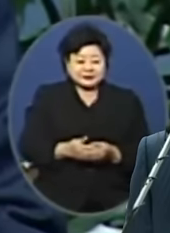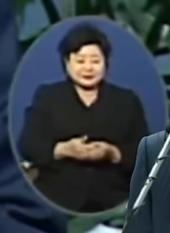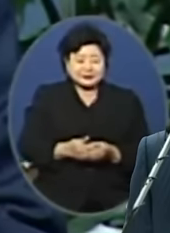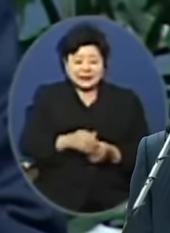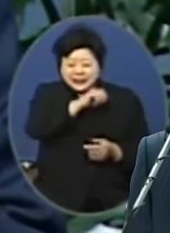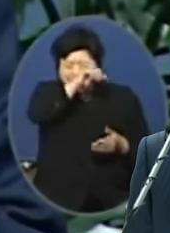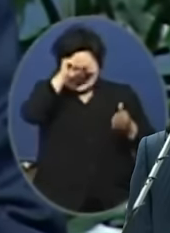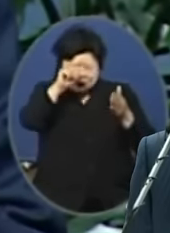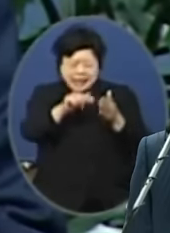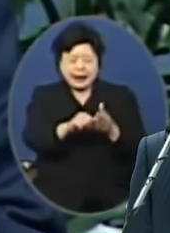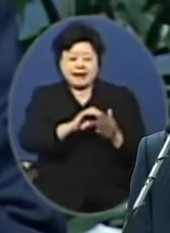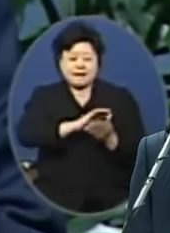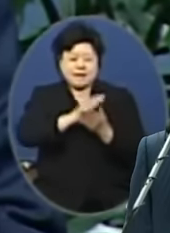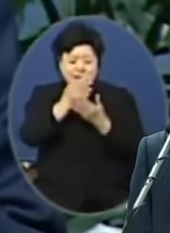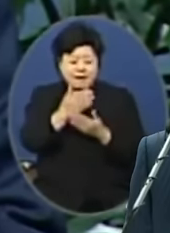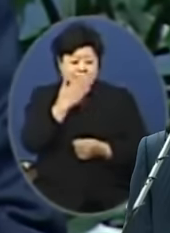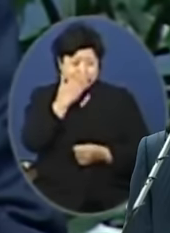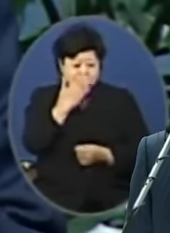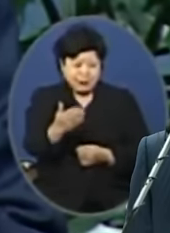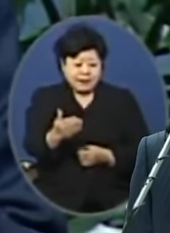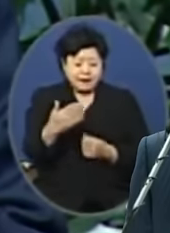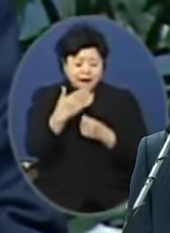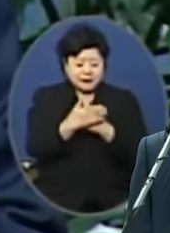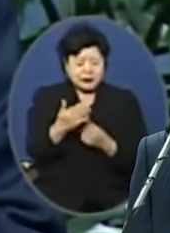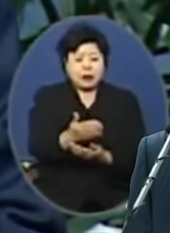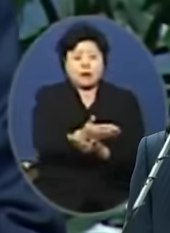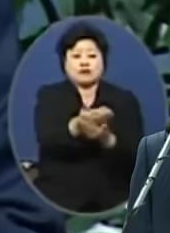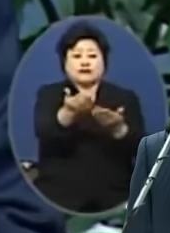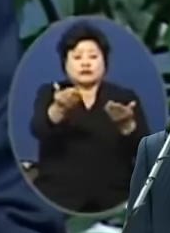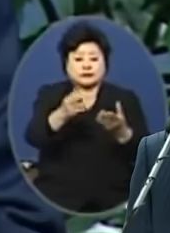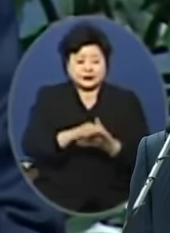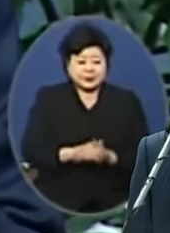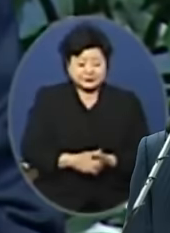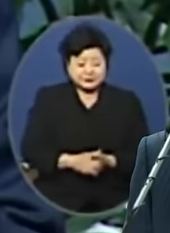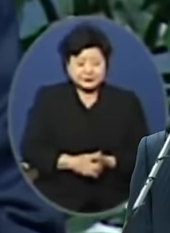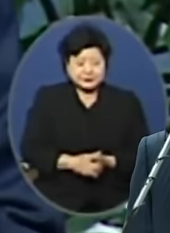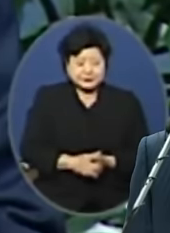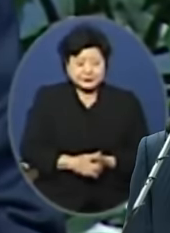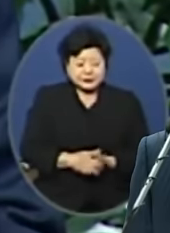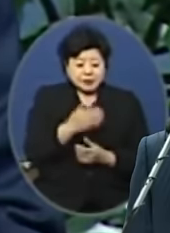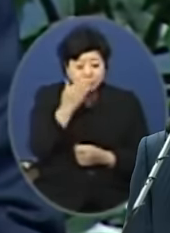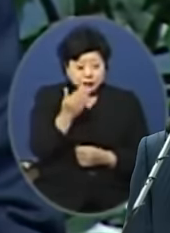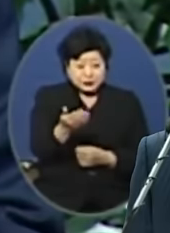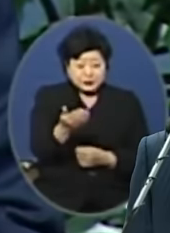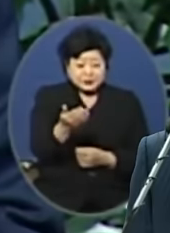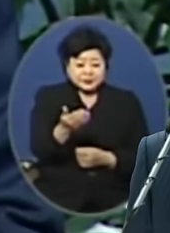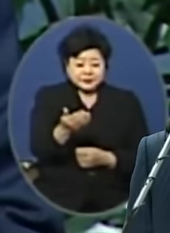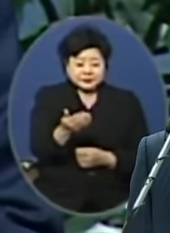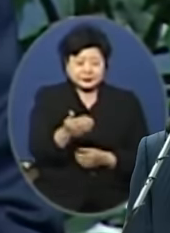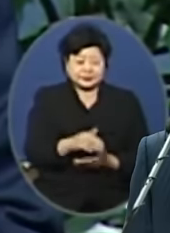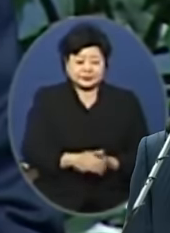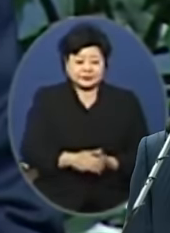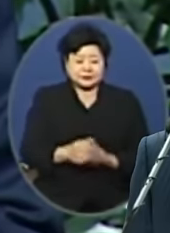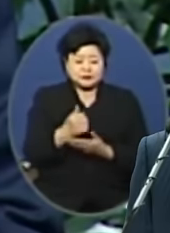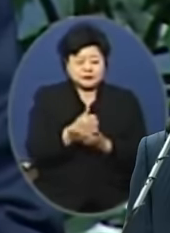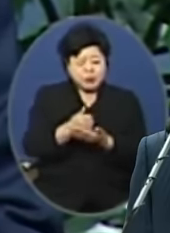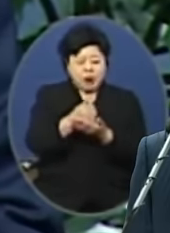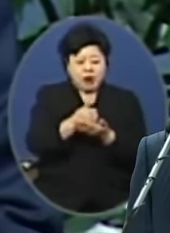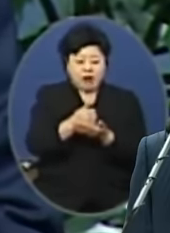생애를 변화시킬 수 있도록 은혜를 베풀어 놓은 것입니다. 여러분은 여러분의